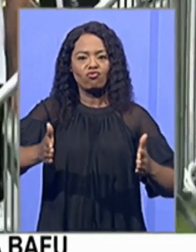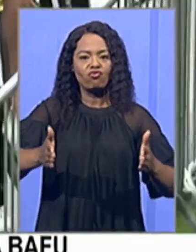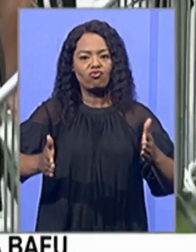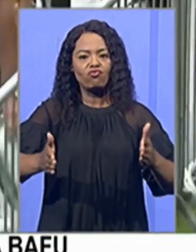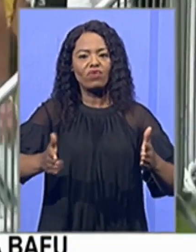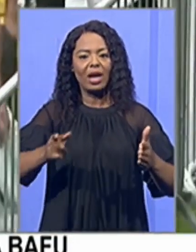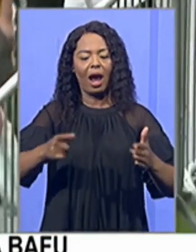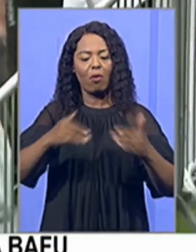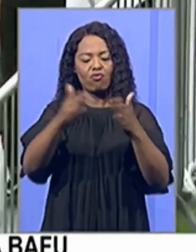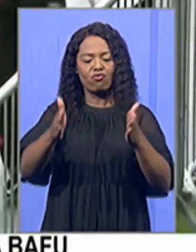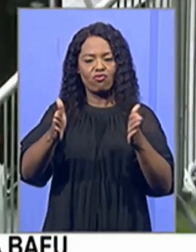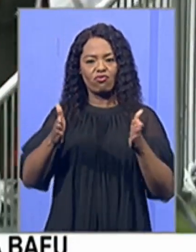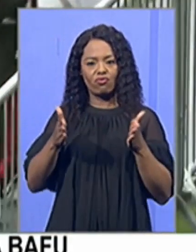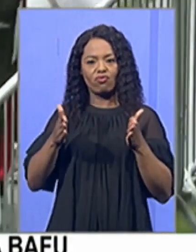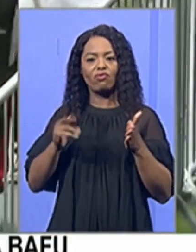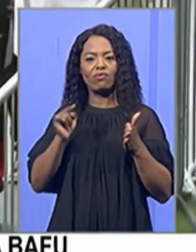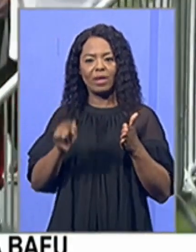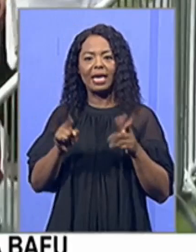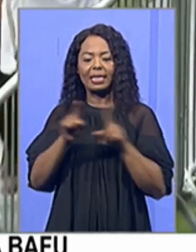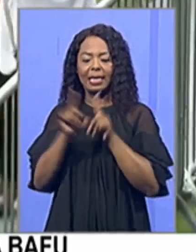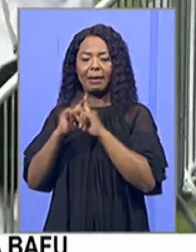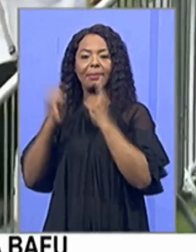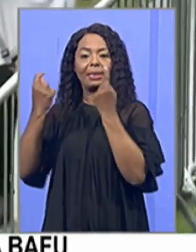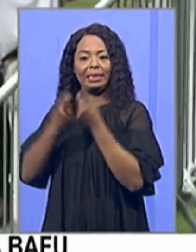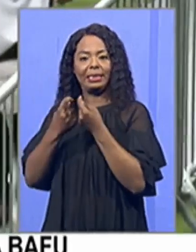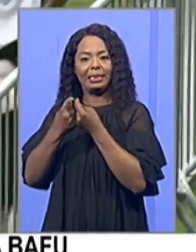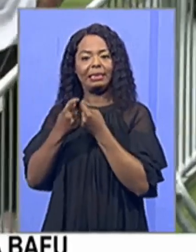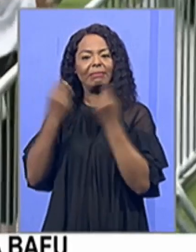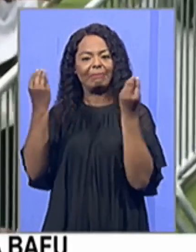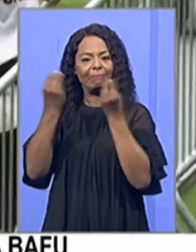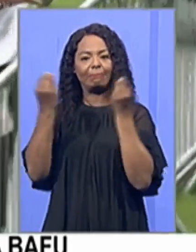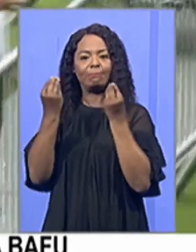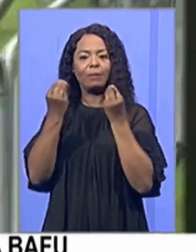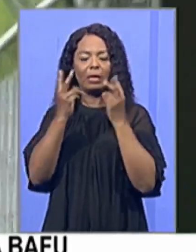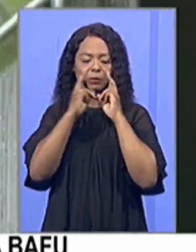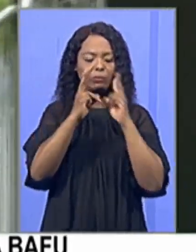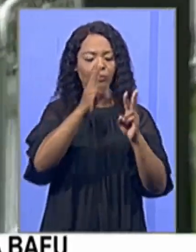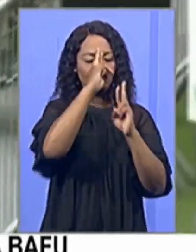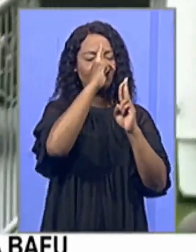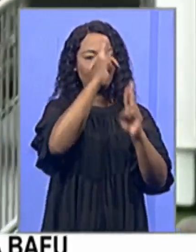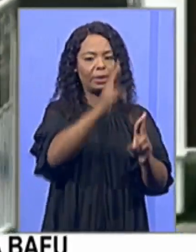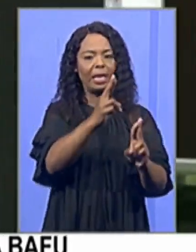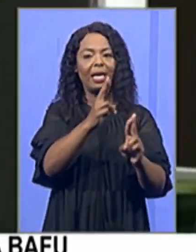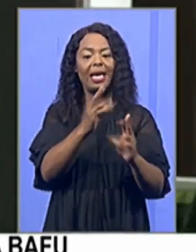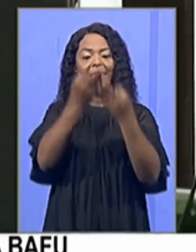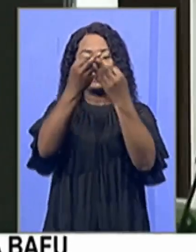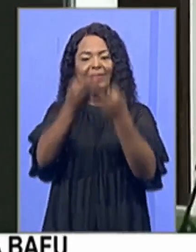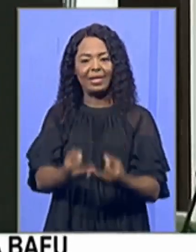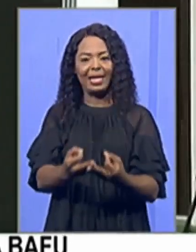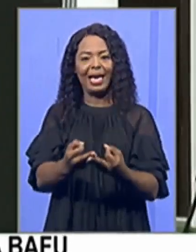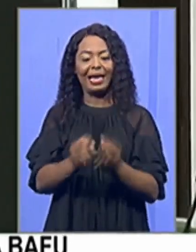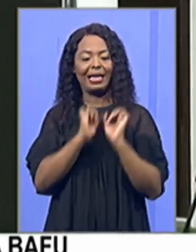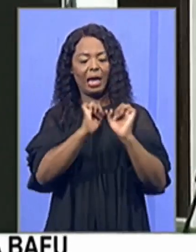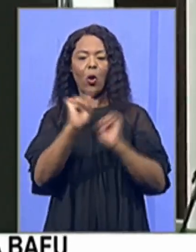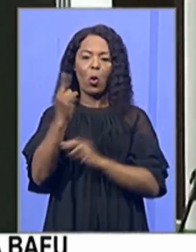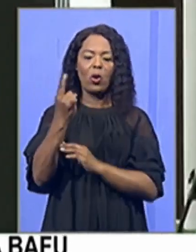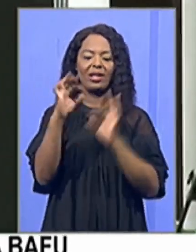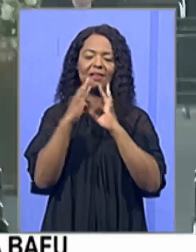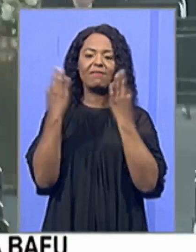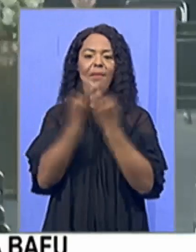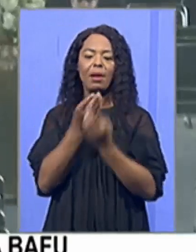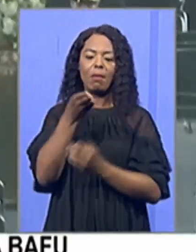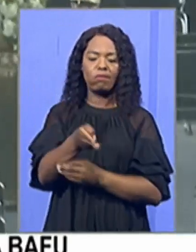ba fumana monyetla wa ho lebisa tlhompo ho Pele kajeno, empa lepato la hae e tlo ba lelapa fela ba